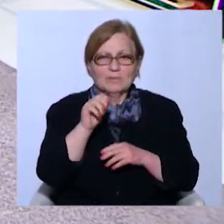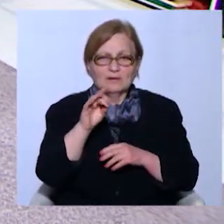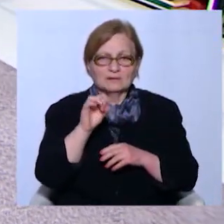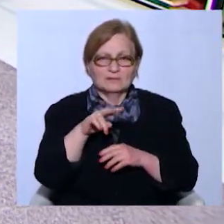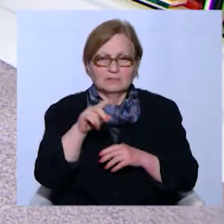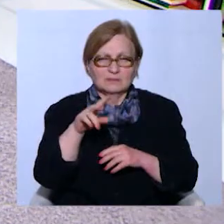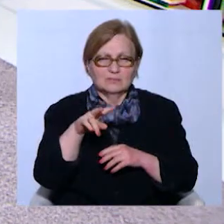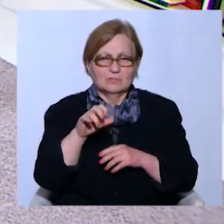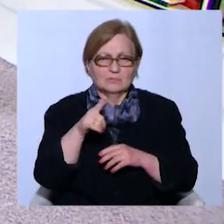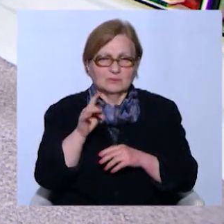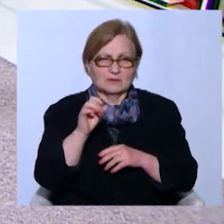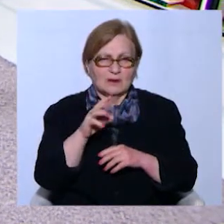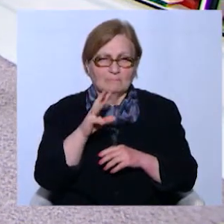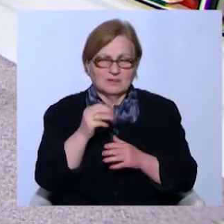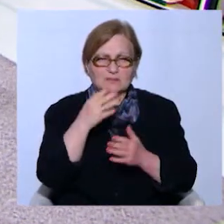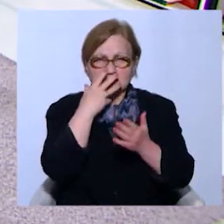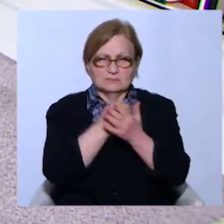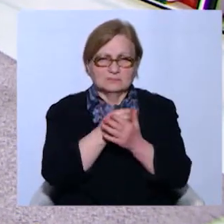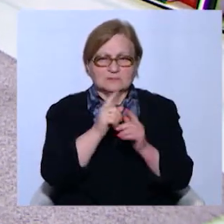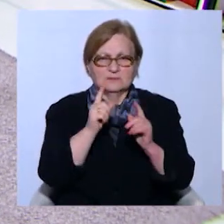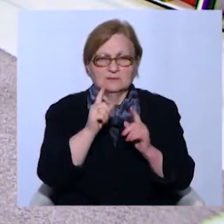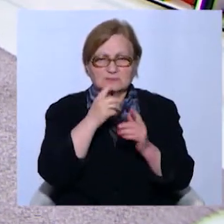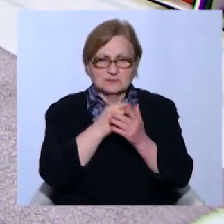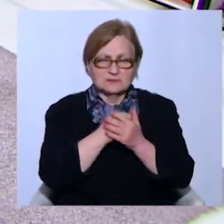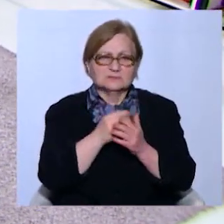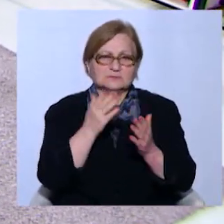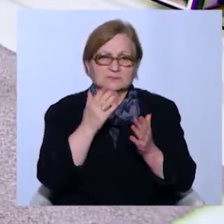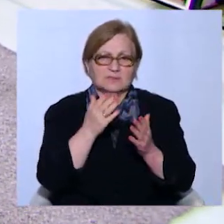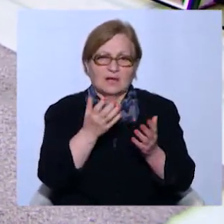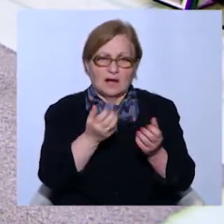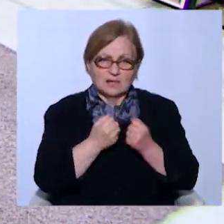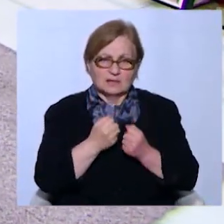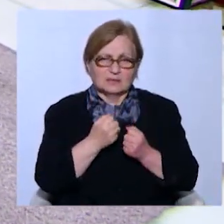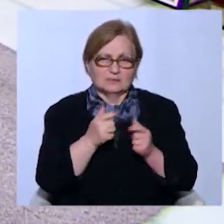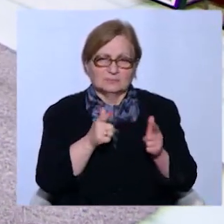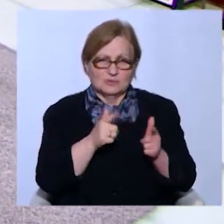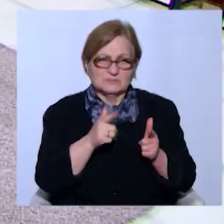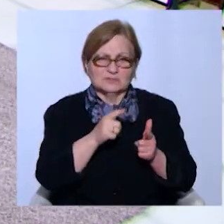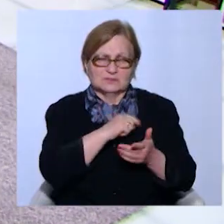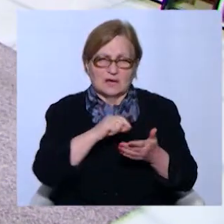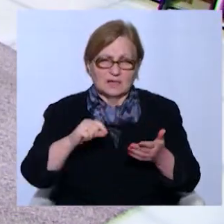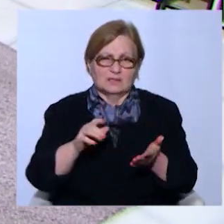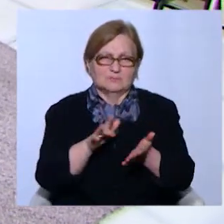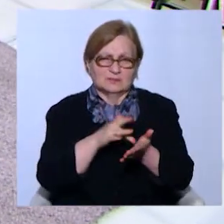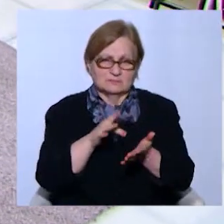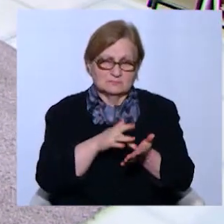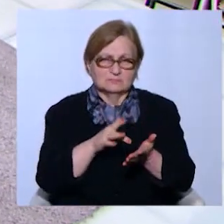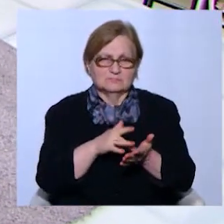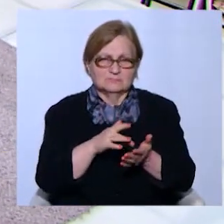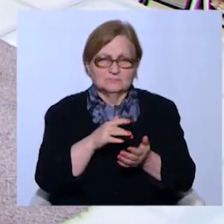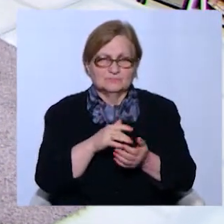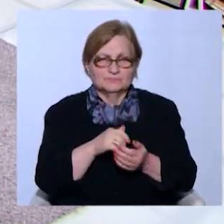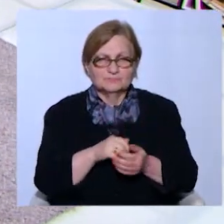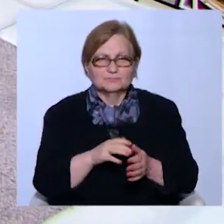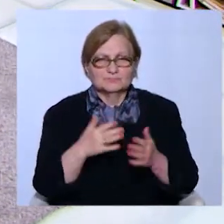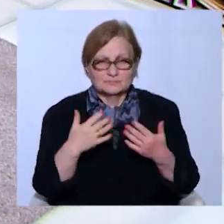და პარალელოგრამის კერძო სახეები. მოემზადეთ გაკვეთილისთვის, თან იქონიეთ რვეული, კალამი, ჩართეთ ტელევიზორები და ჩართული